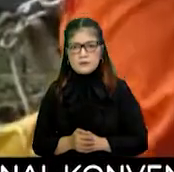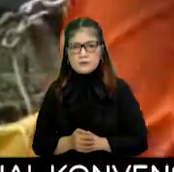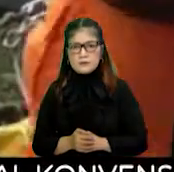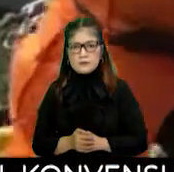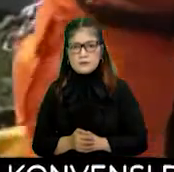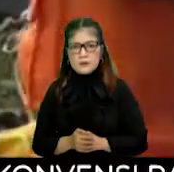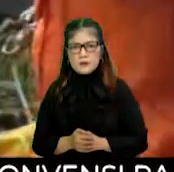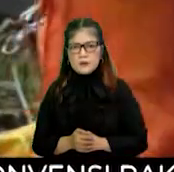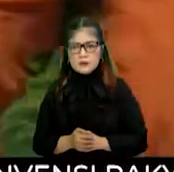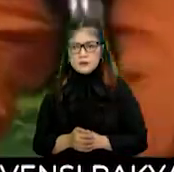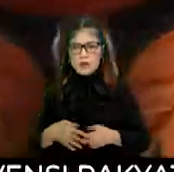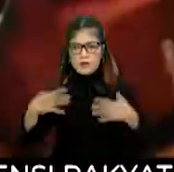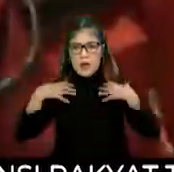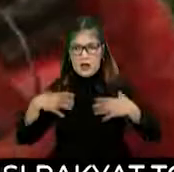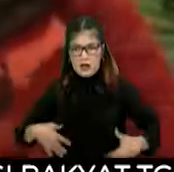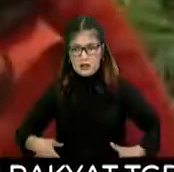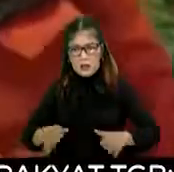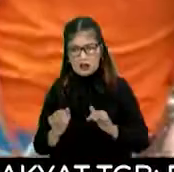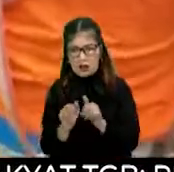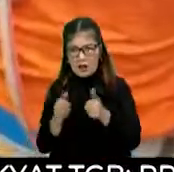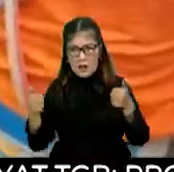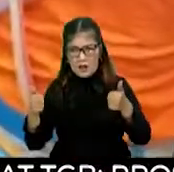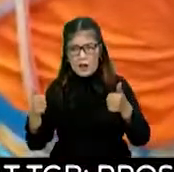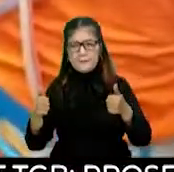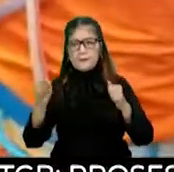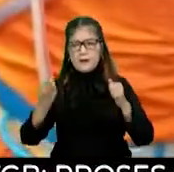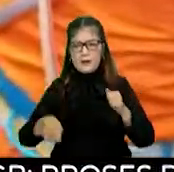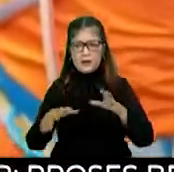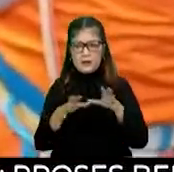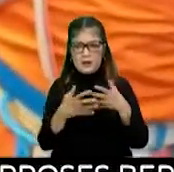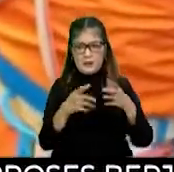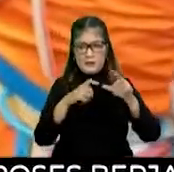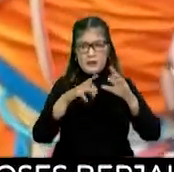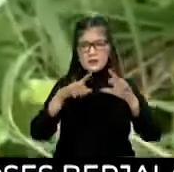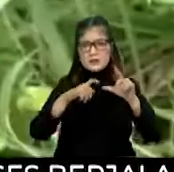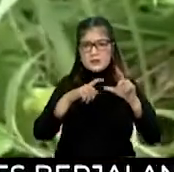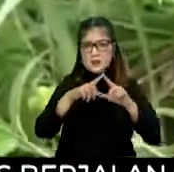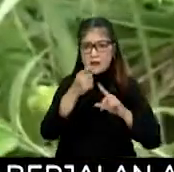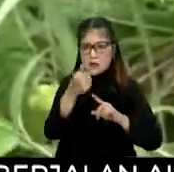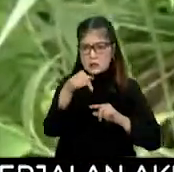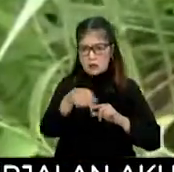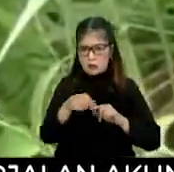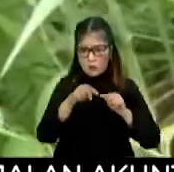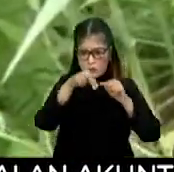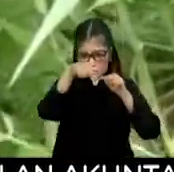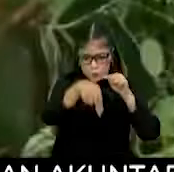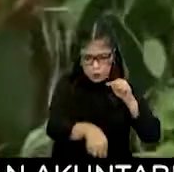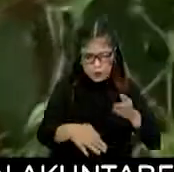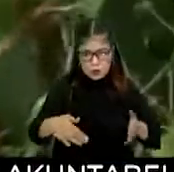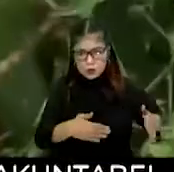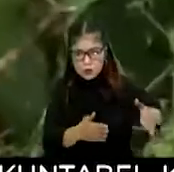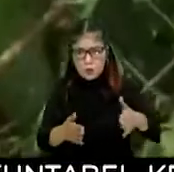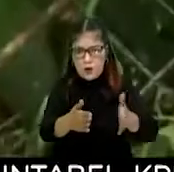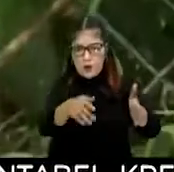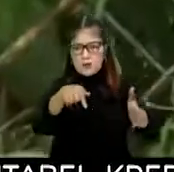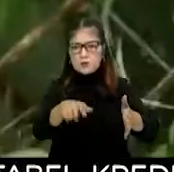Menggunakan peralatan pengaman lengkap, tim Basarnas menuruni tebing curam menuju aliran sungai Aikau Alu Sebagebage di Desa Lumban Rau Timur, Kecamatan